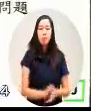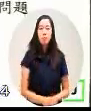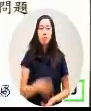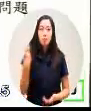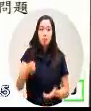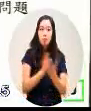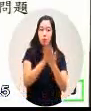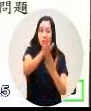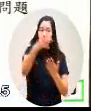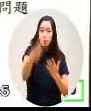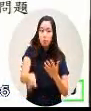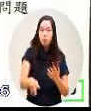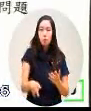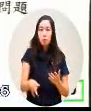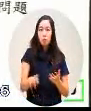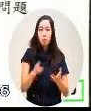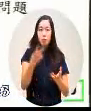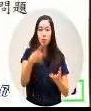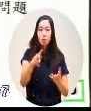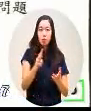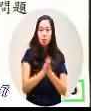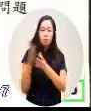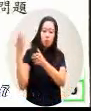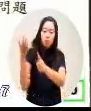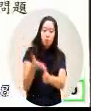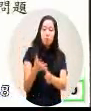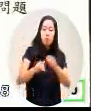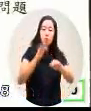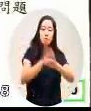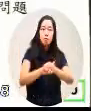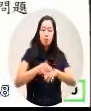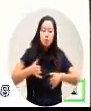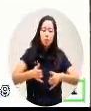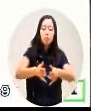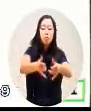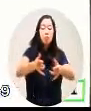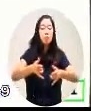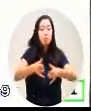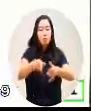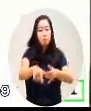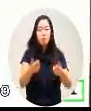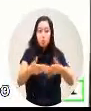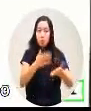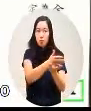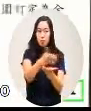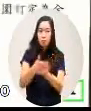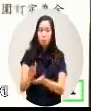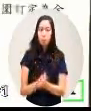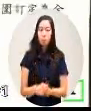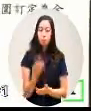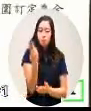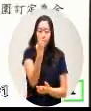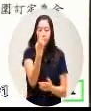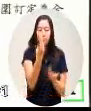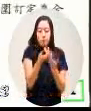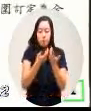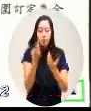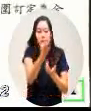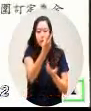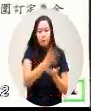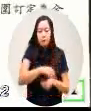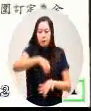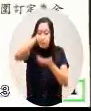未来哈，各当来解决的继承道路问题，所以讲我有两方面啦哈，就讲具体的啊建议